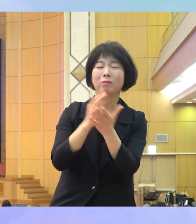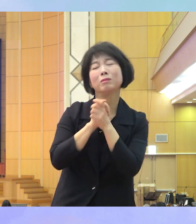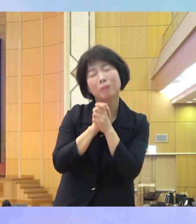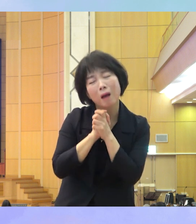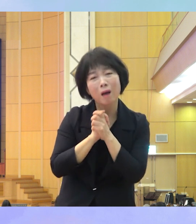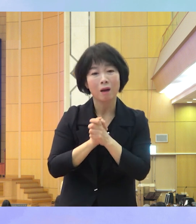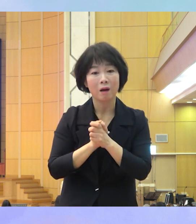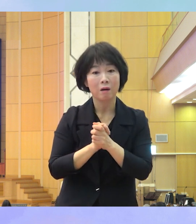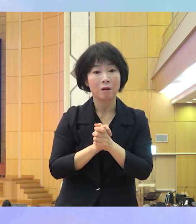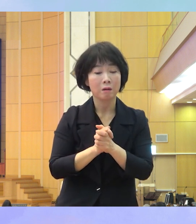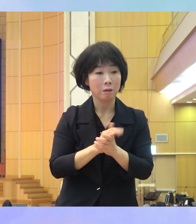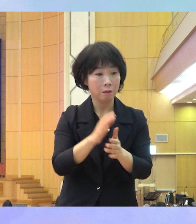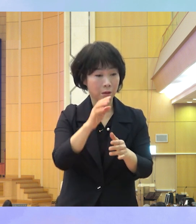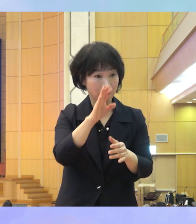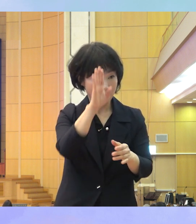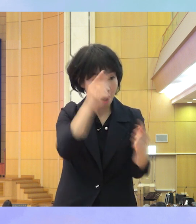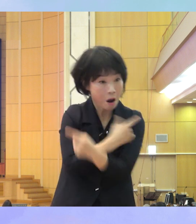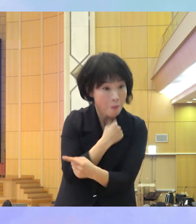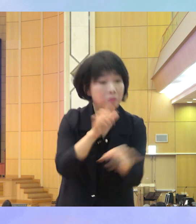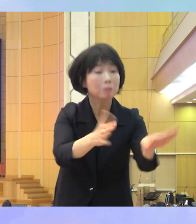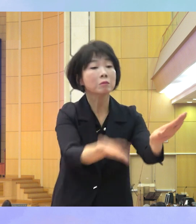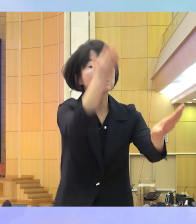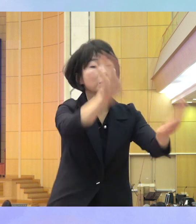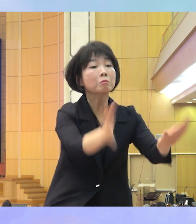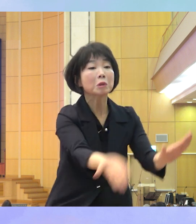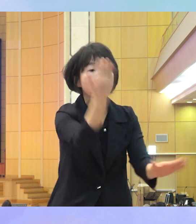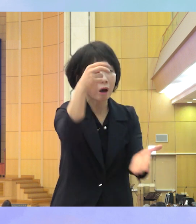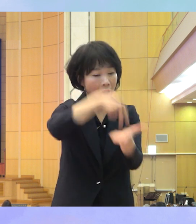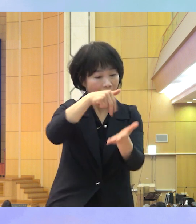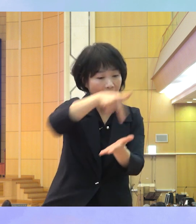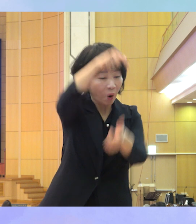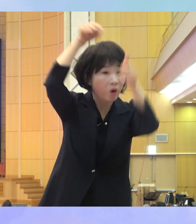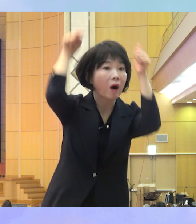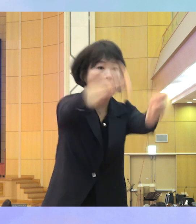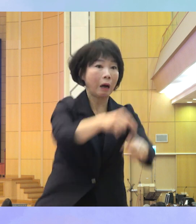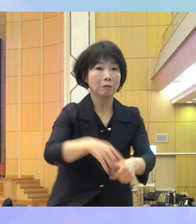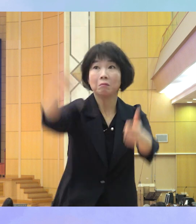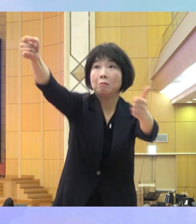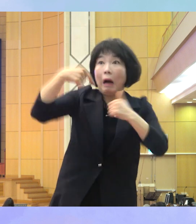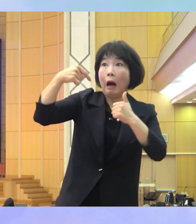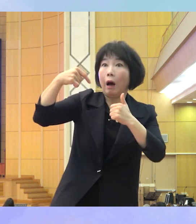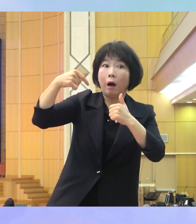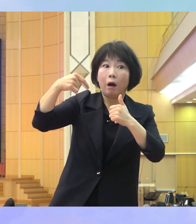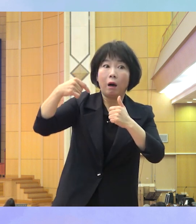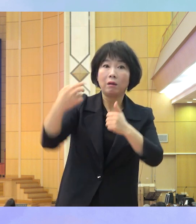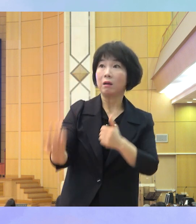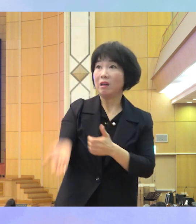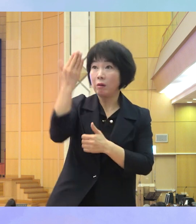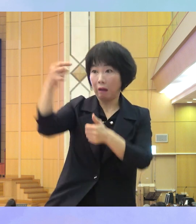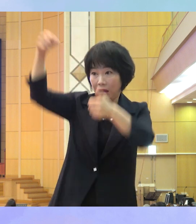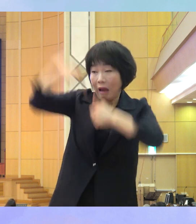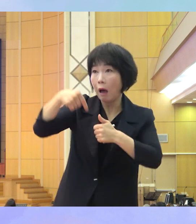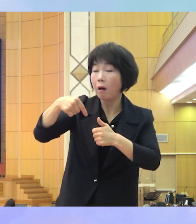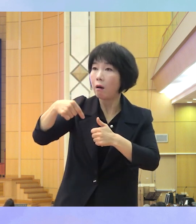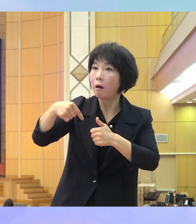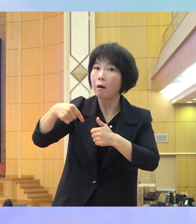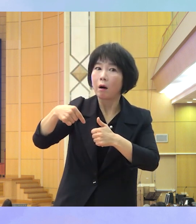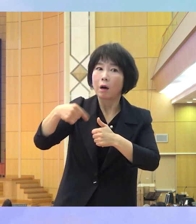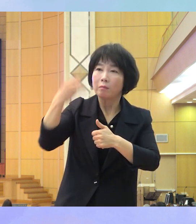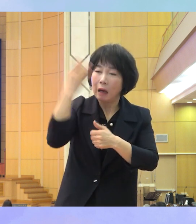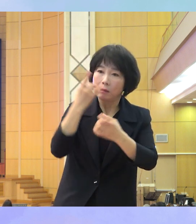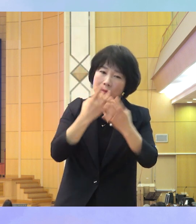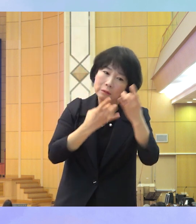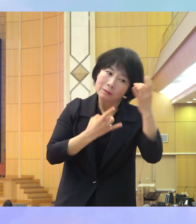원한다면 일어나 걸어가라. 일어나 걸어가라. 그 자리에서 온 힘에 38년 병이 싹